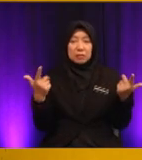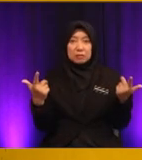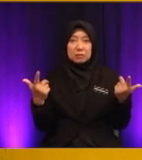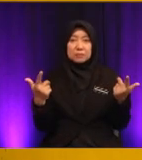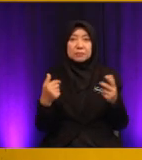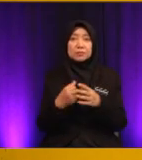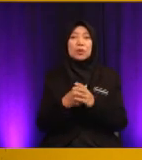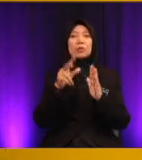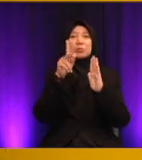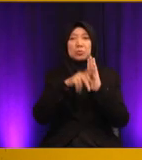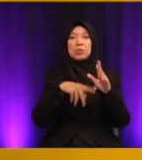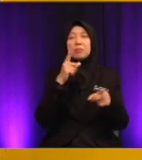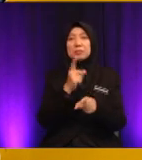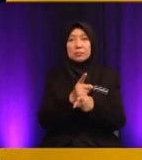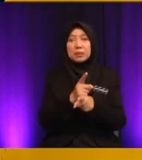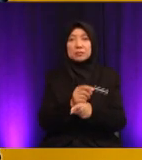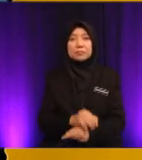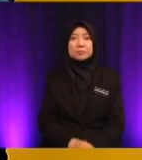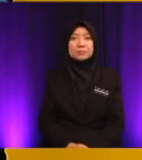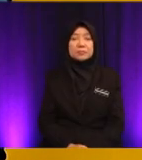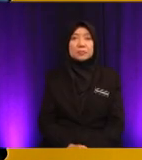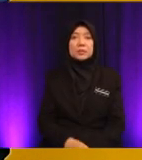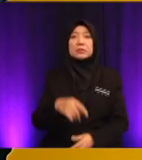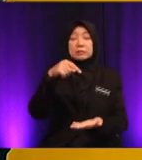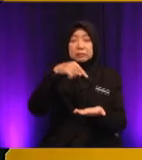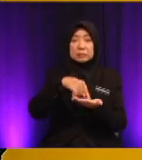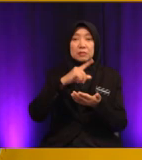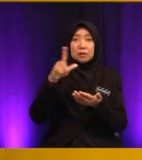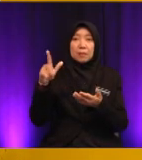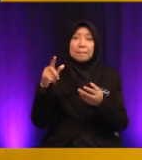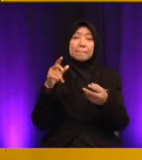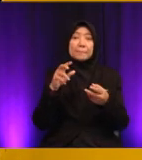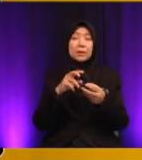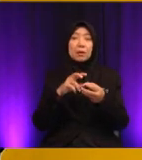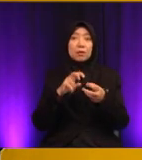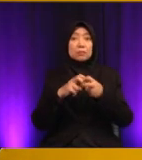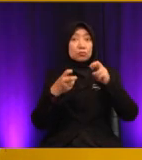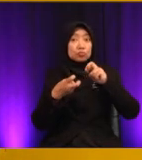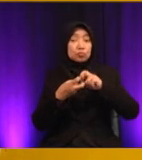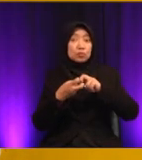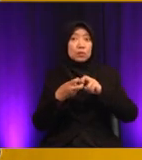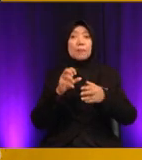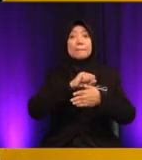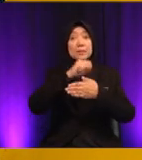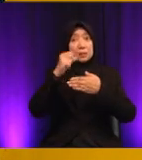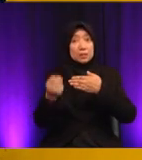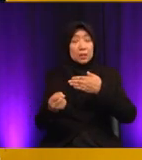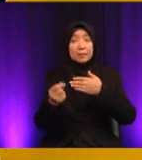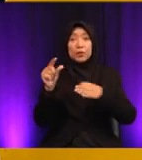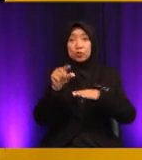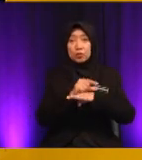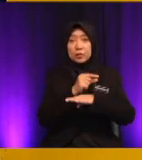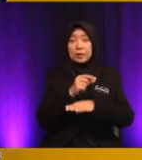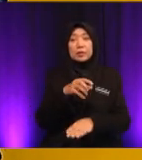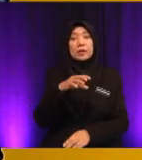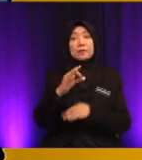kurang tepat jadi Inilah dia isu yang perlu kita selesaikan menggunakan fisik kuantum Oke jadi